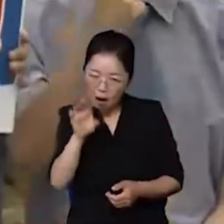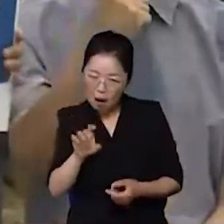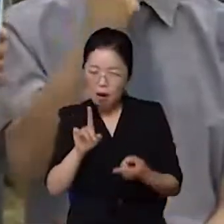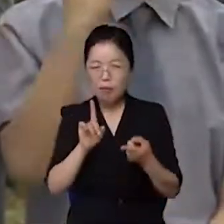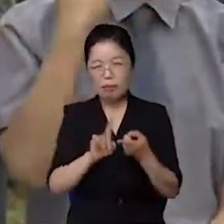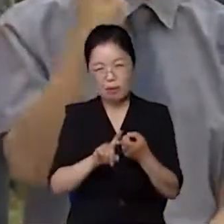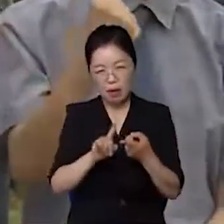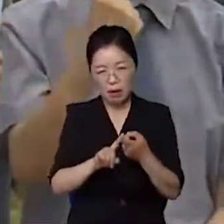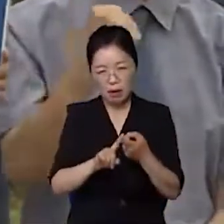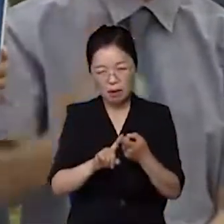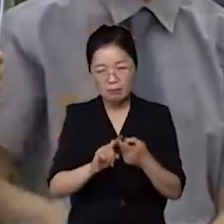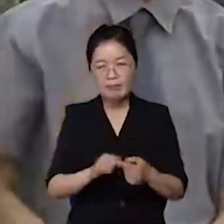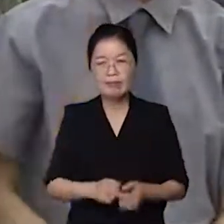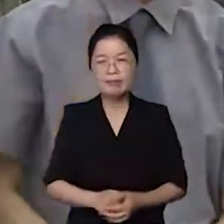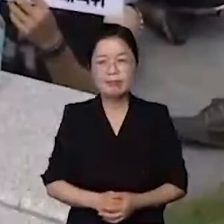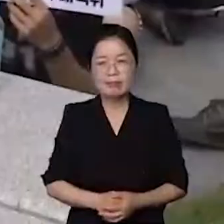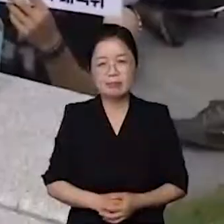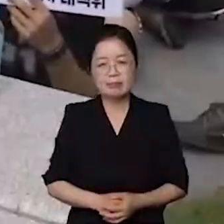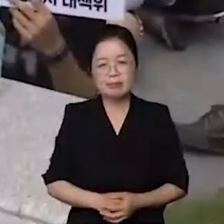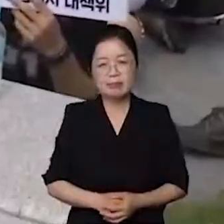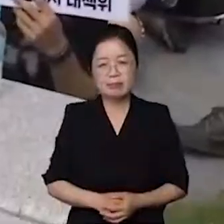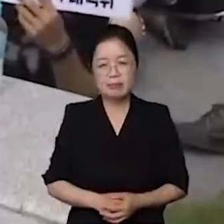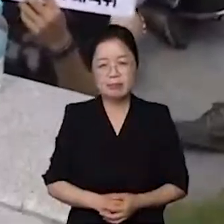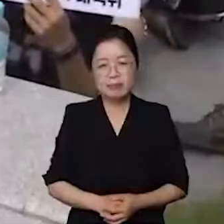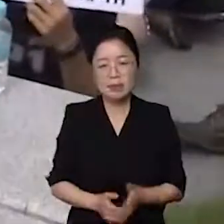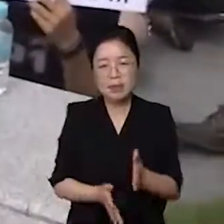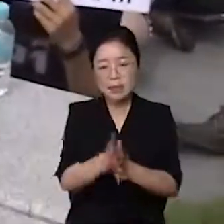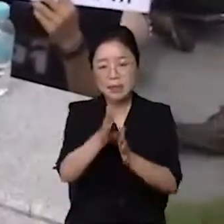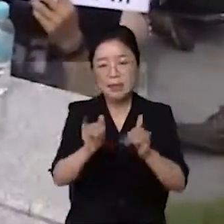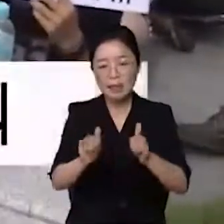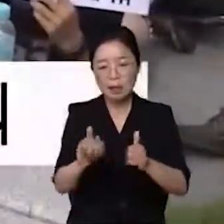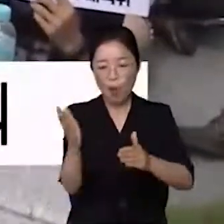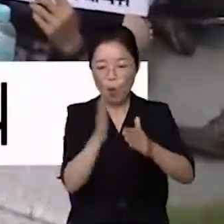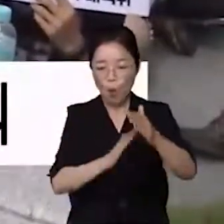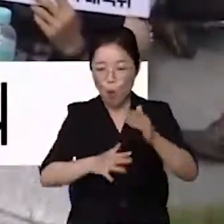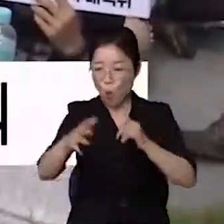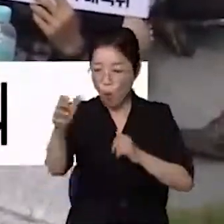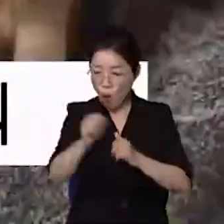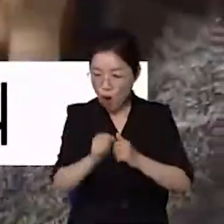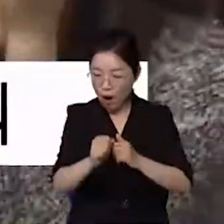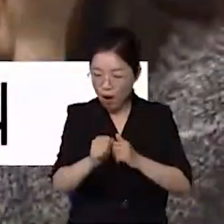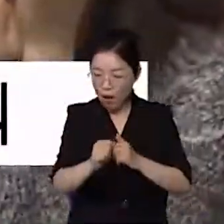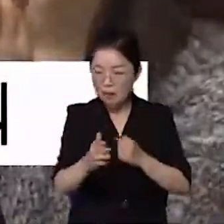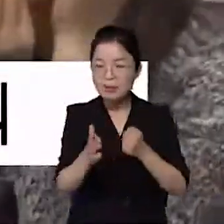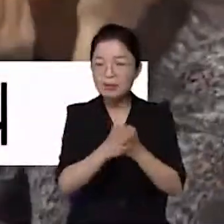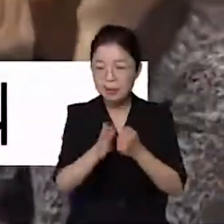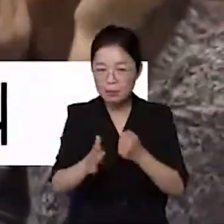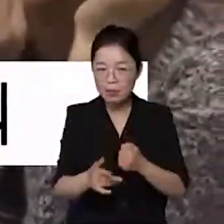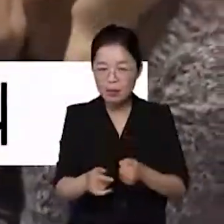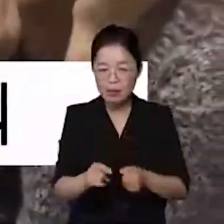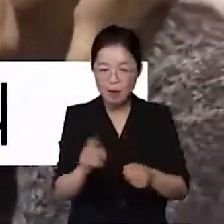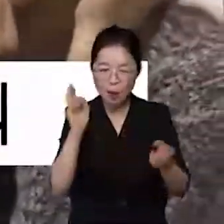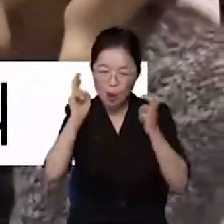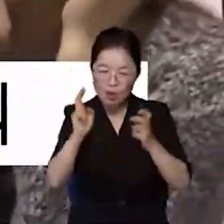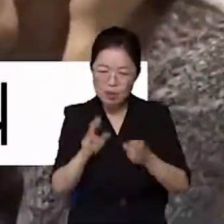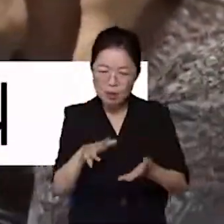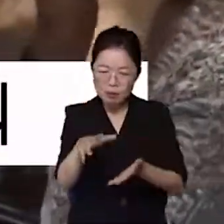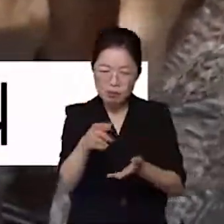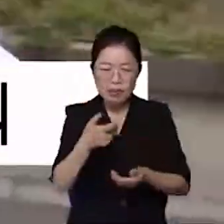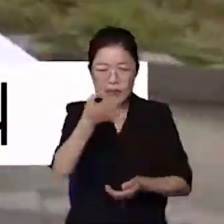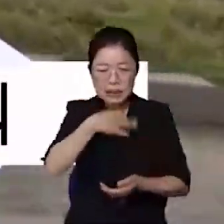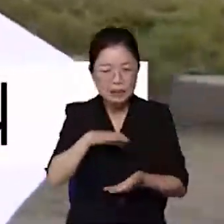아니냐는 목소리입니다. 광주 시민들의 공유재산인 만큼 기업의 수익성만을 쫓는다면